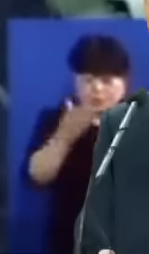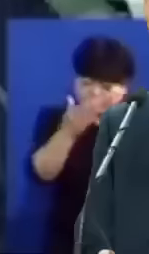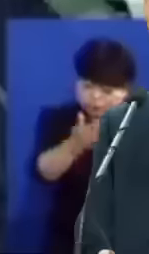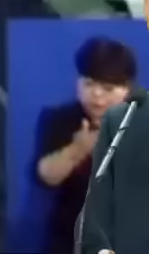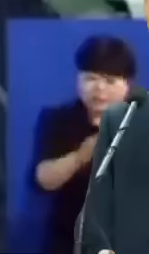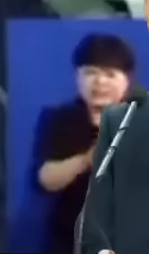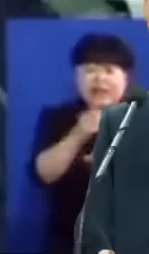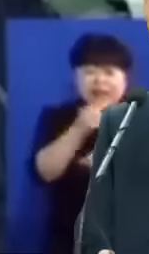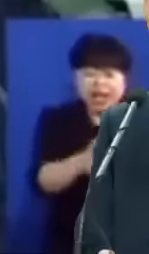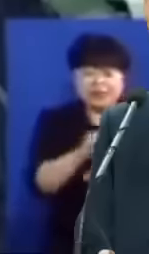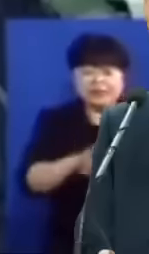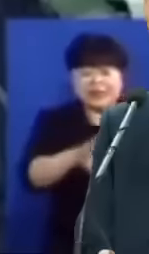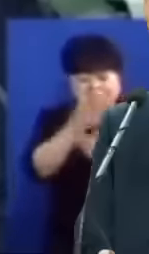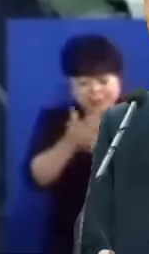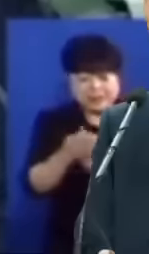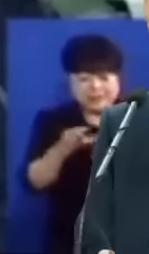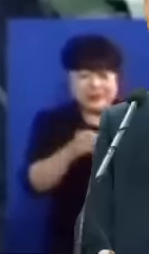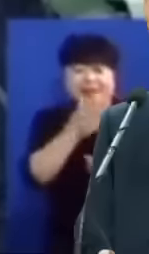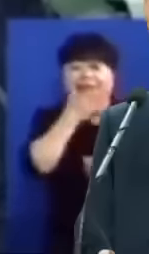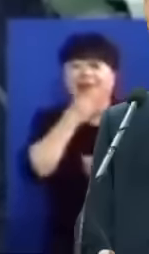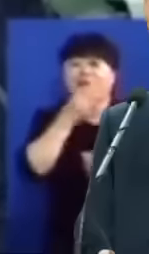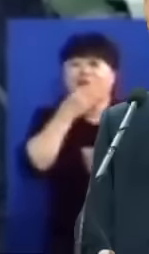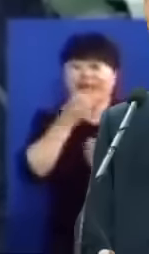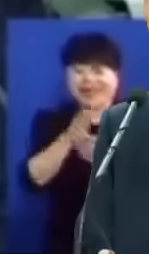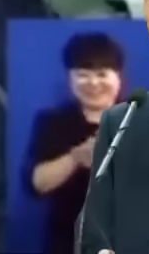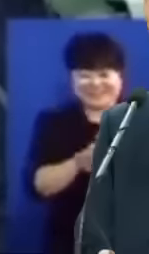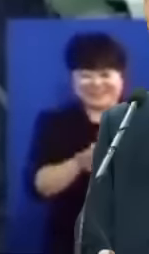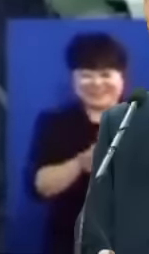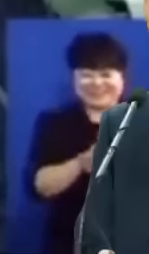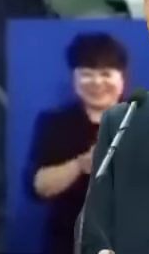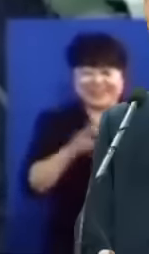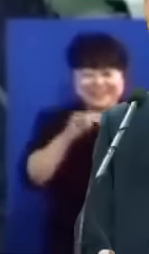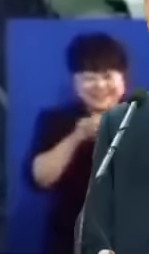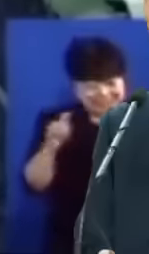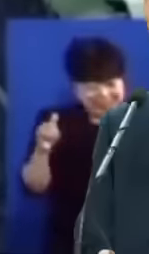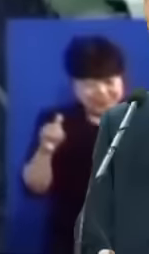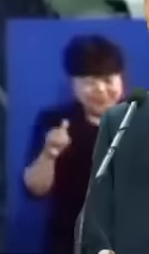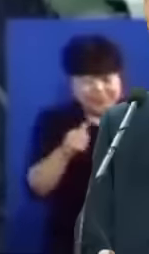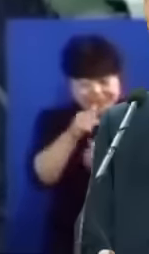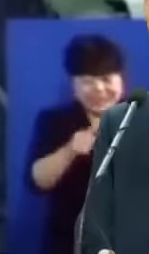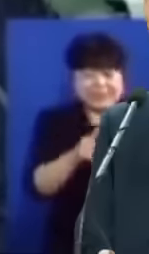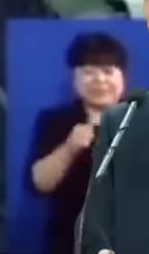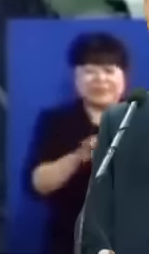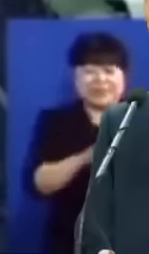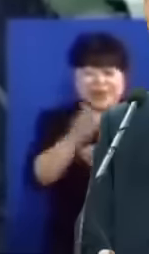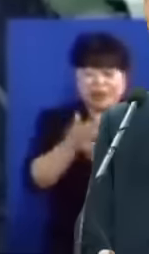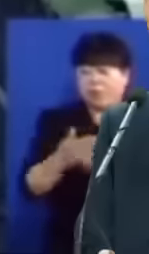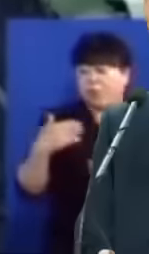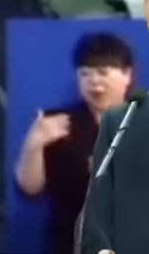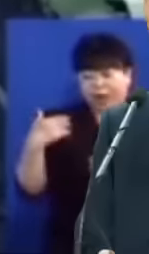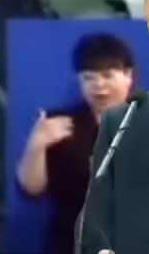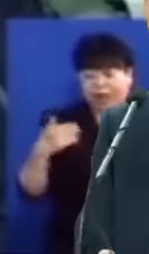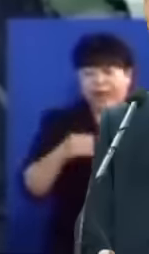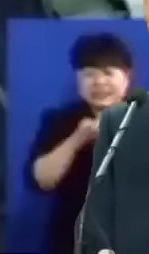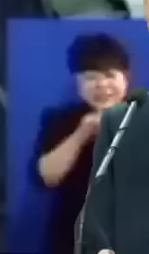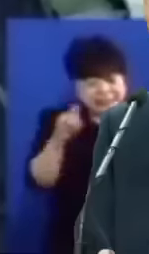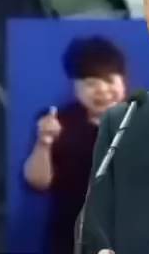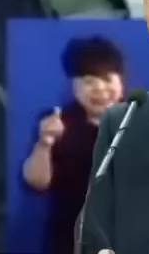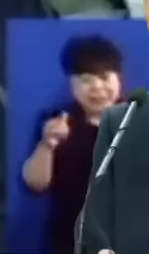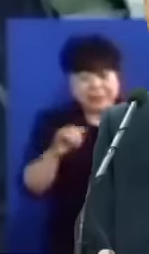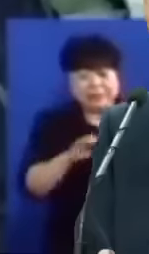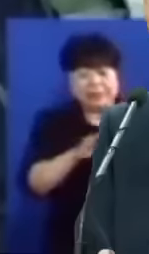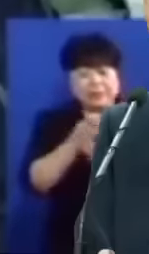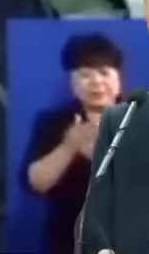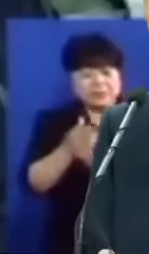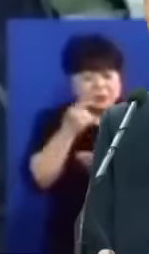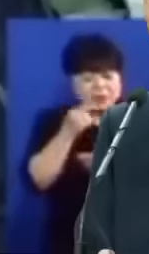사랑하고 사랑하고 사랑받으면 행복한 거예요. 세상 사람은 하나님의 사랑을 모르기 때문에 세상 사랑을 받지